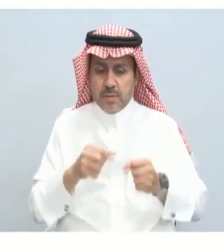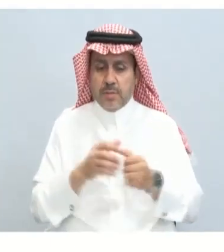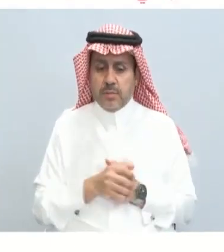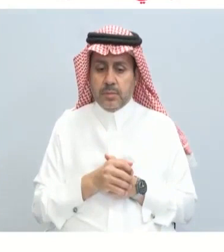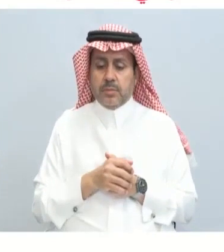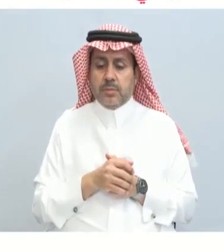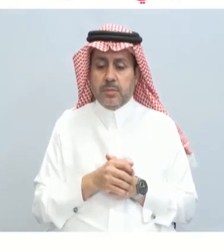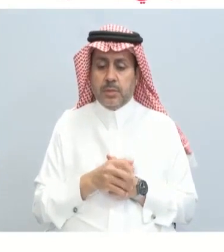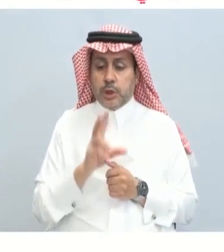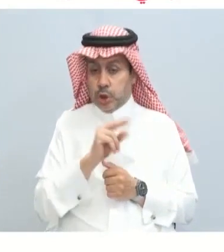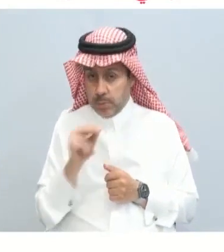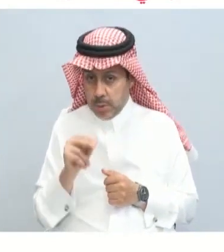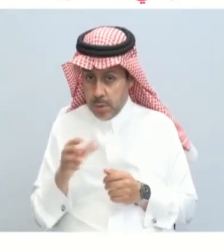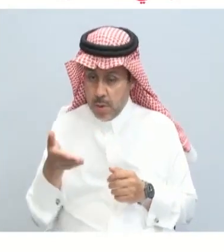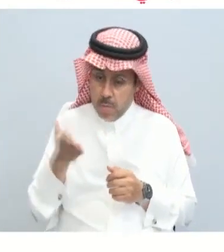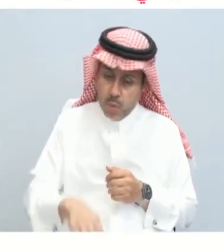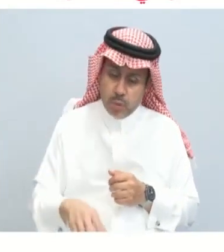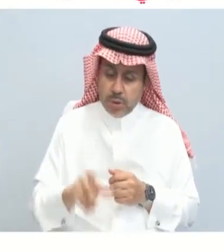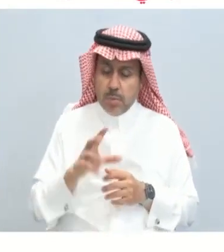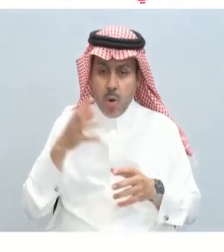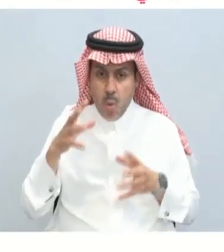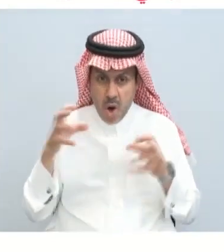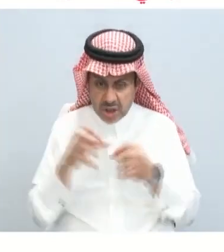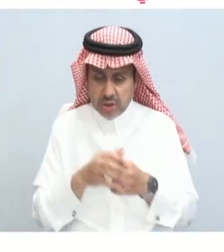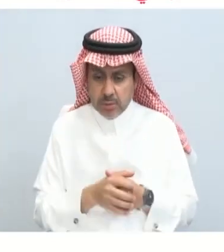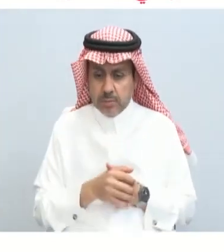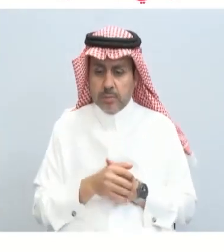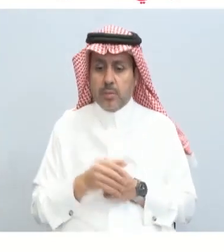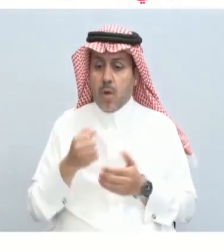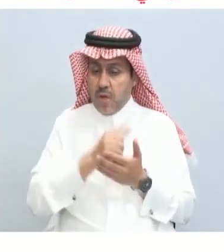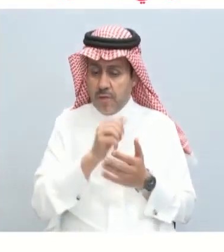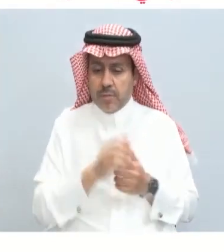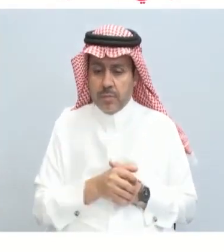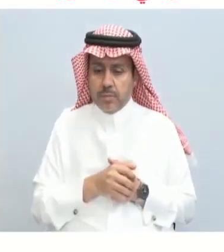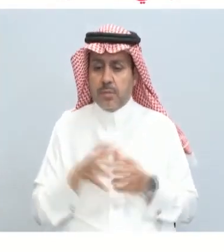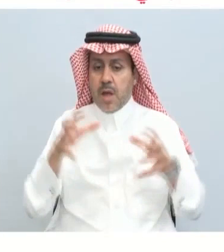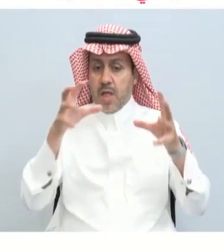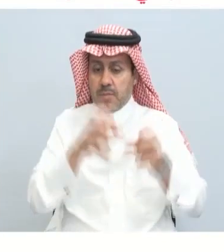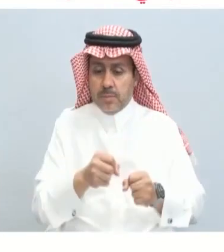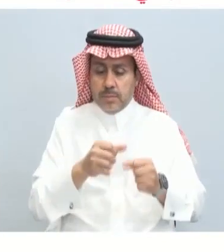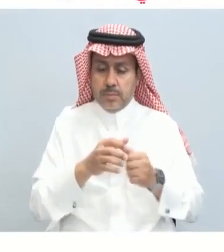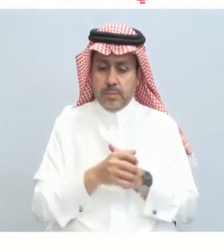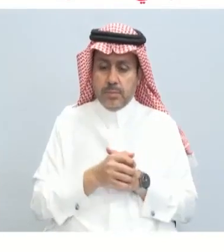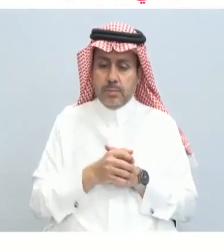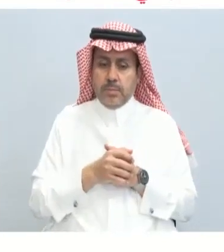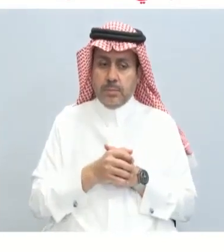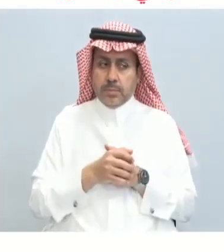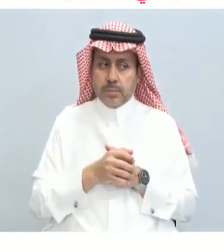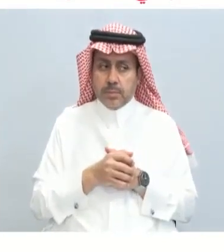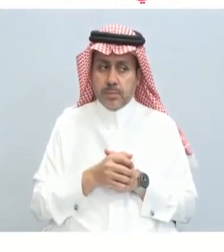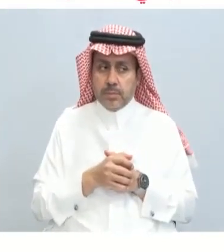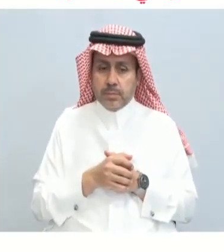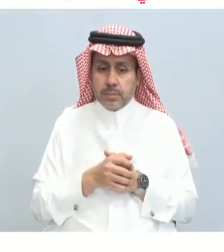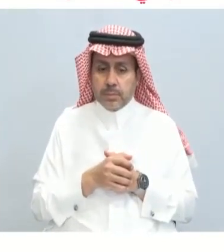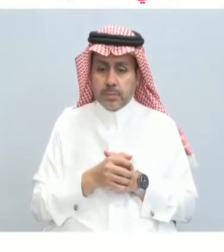هنا شبه المنيه بالوحش وحذف مشبه به واتب شيء من لوازم وهي الاظفار وهي الاظفار او بالطائر الكاسر